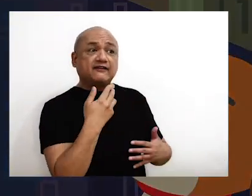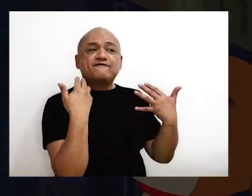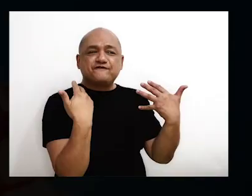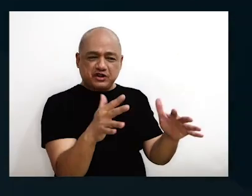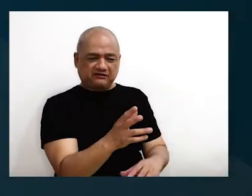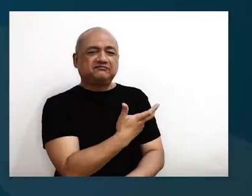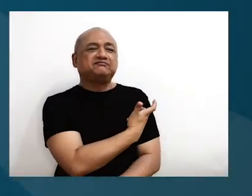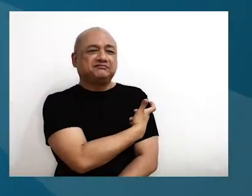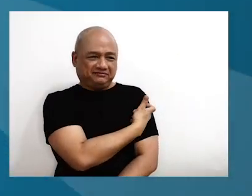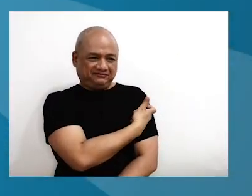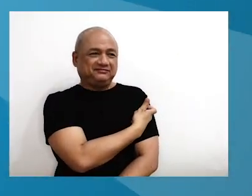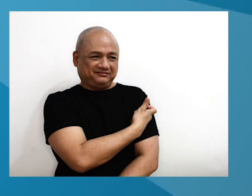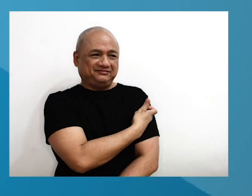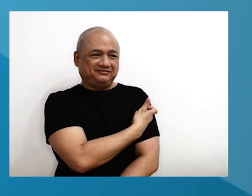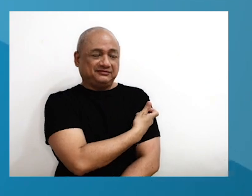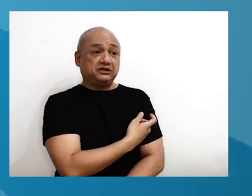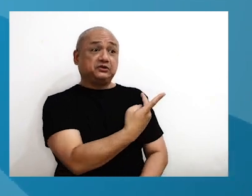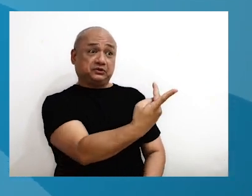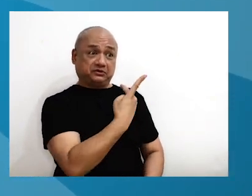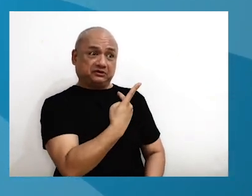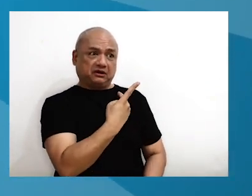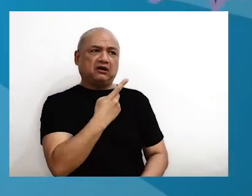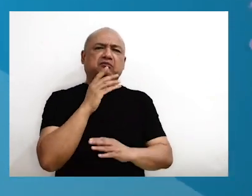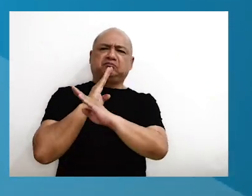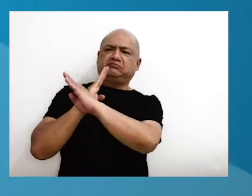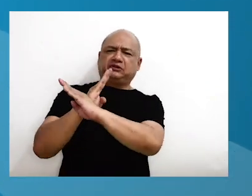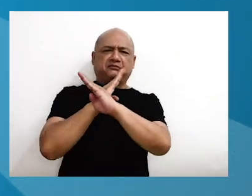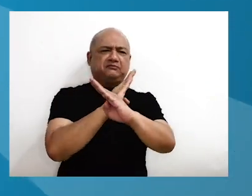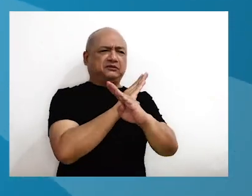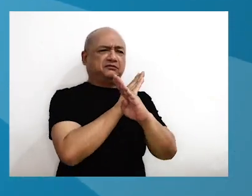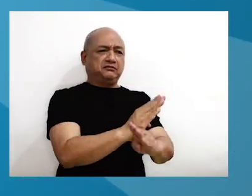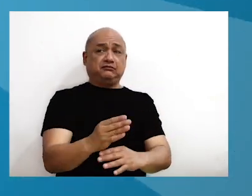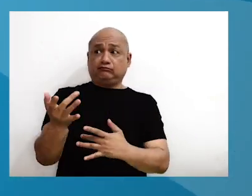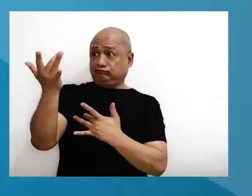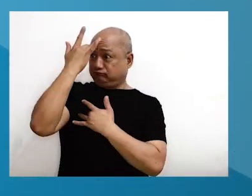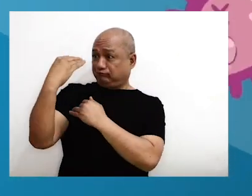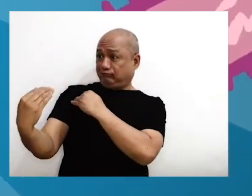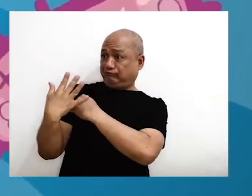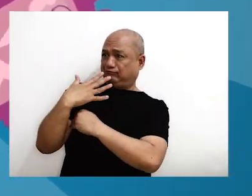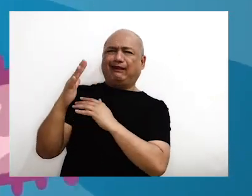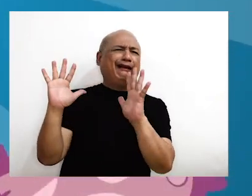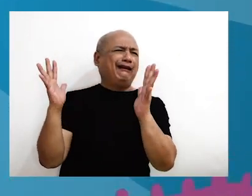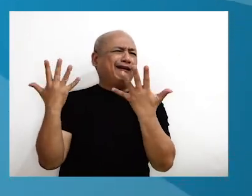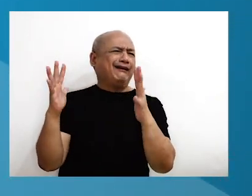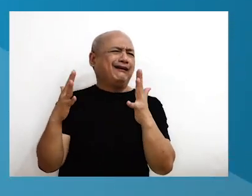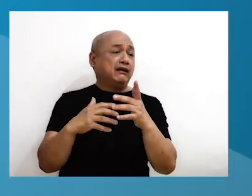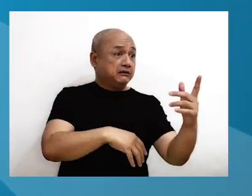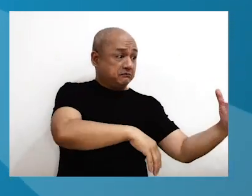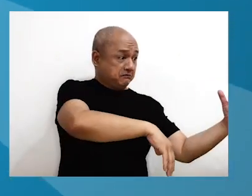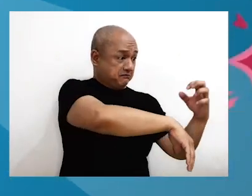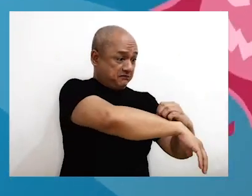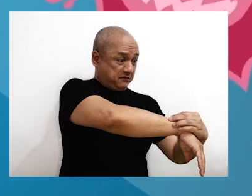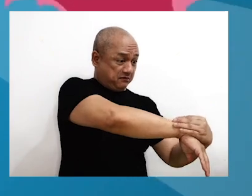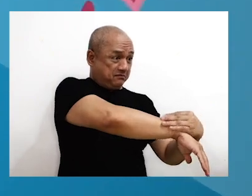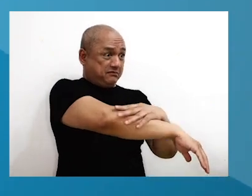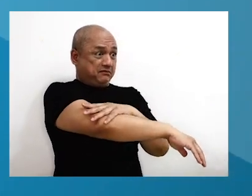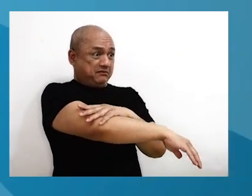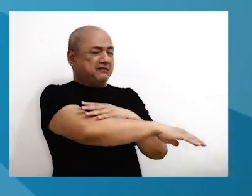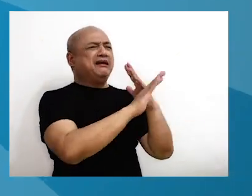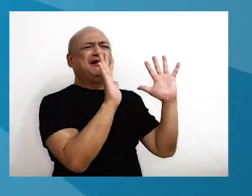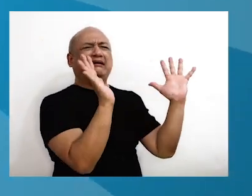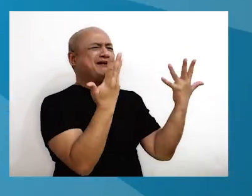superpowers! Kapag bakunado na tayo, hindi na tayo madaling magkakasakit at hindi na